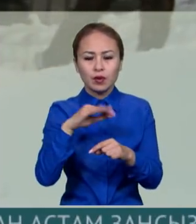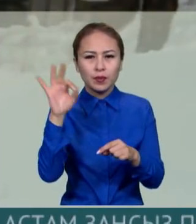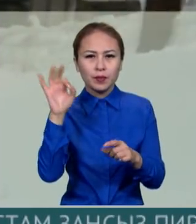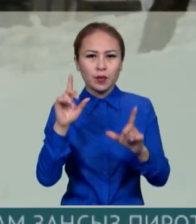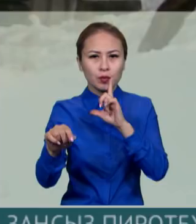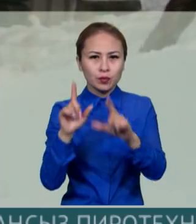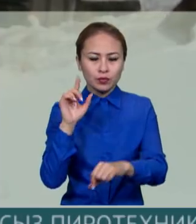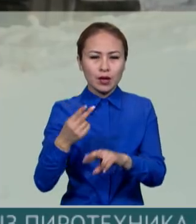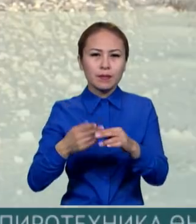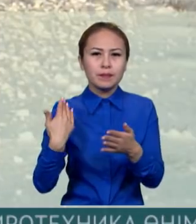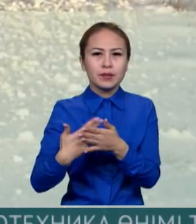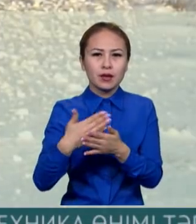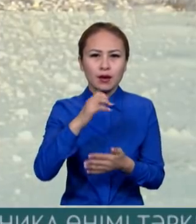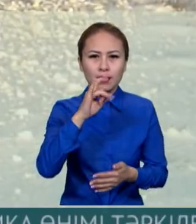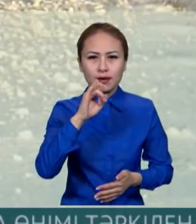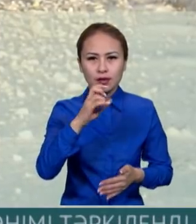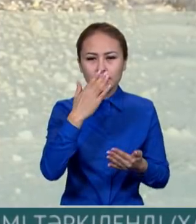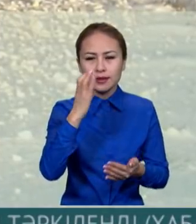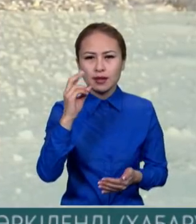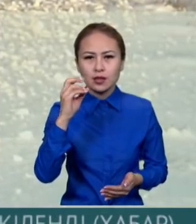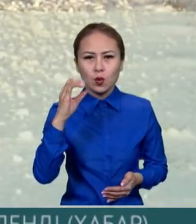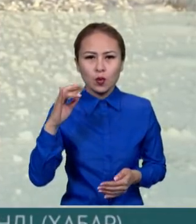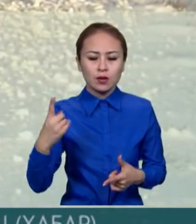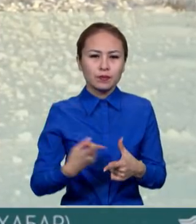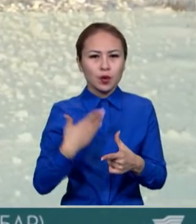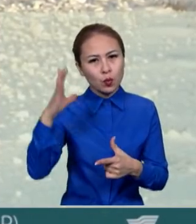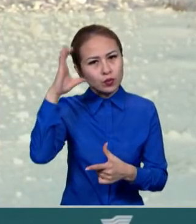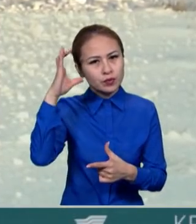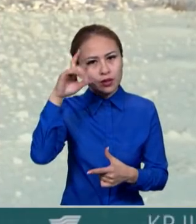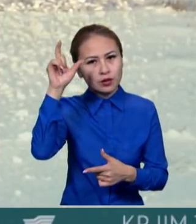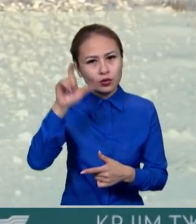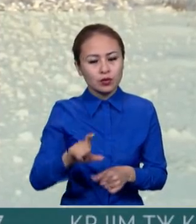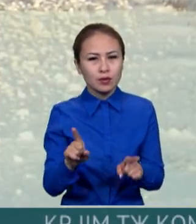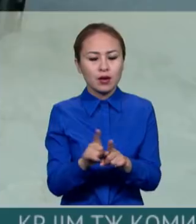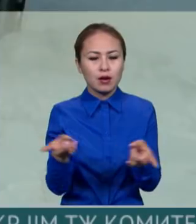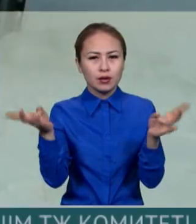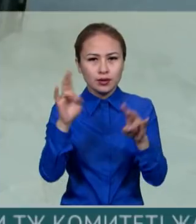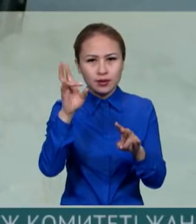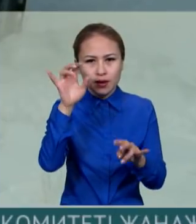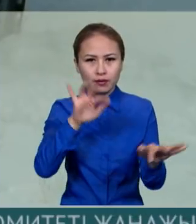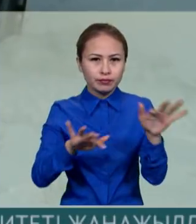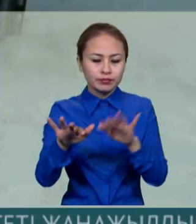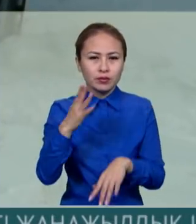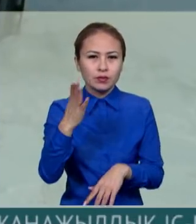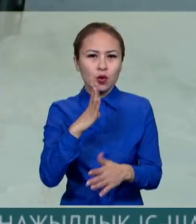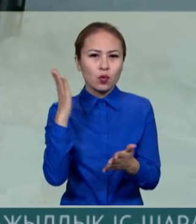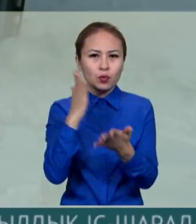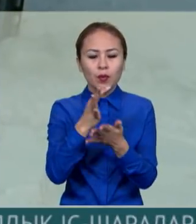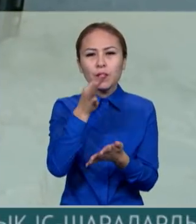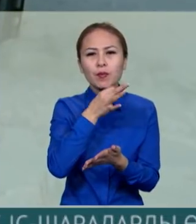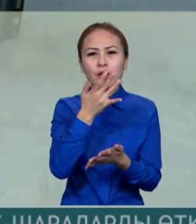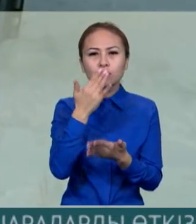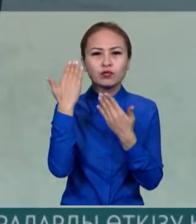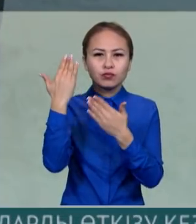тұр. Мәселен, арал маңындағы сексеуіл кентінің тұсында Өзбекстан азаматы қар құрсауында қалып қойған. Сондай-ақ қазалыға жетпей шетелдік